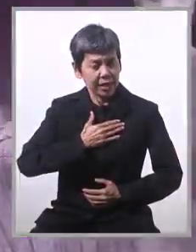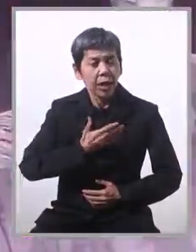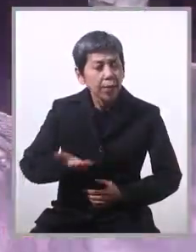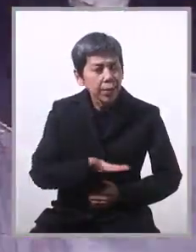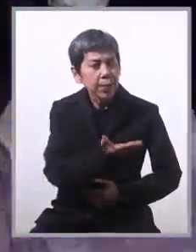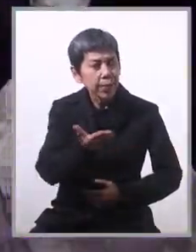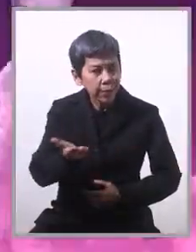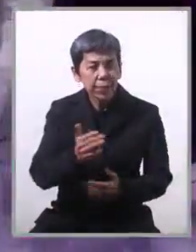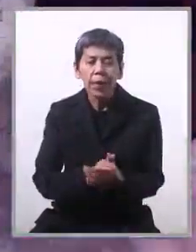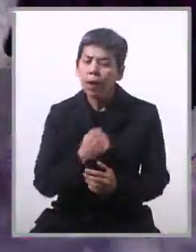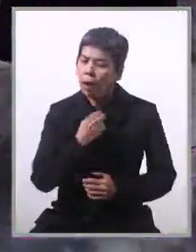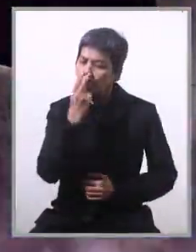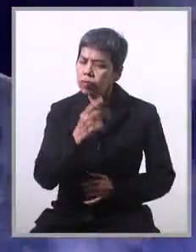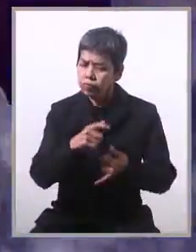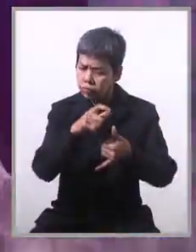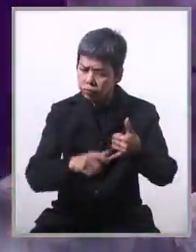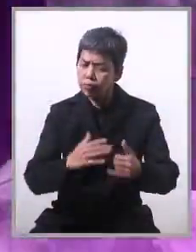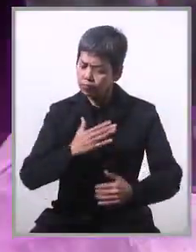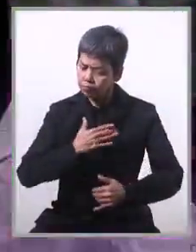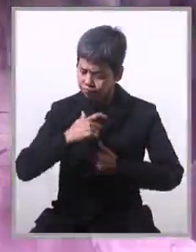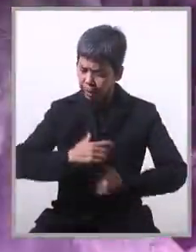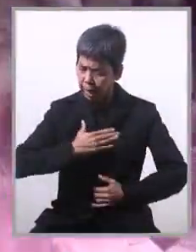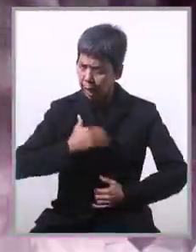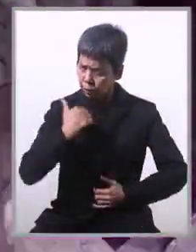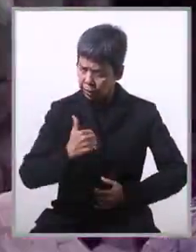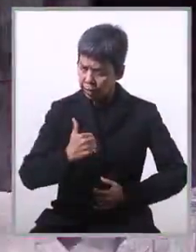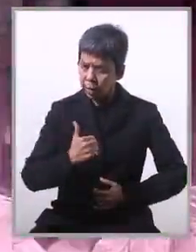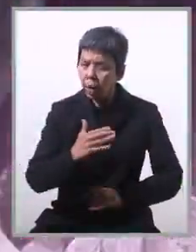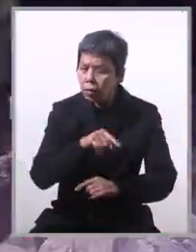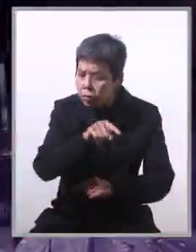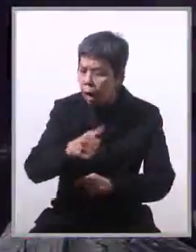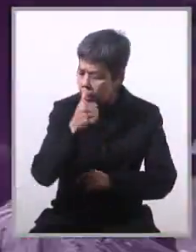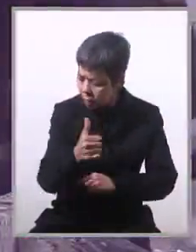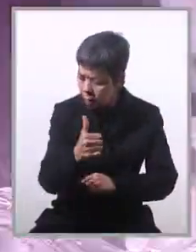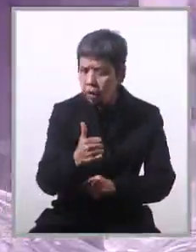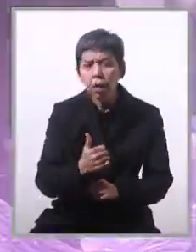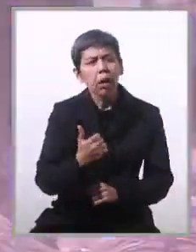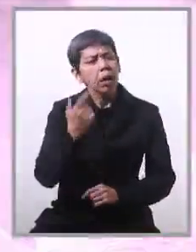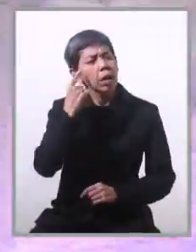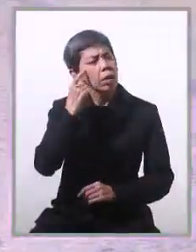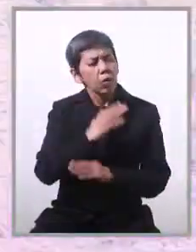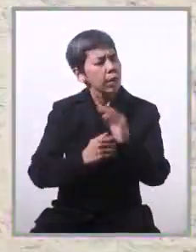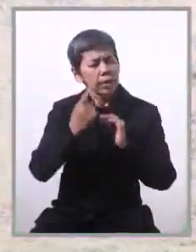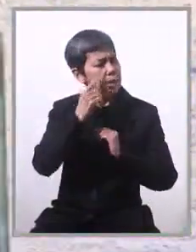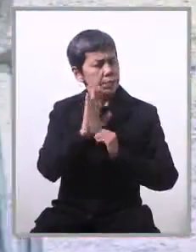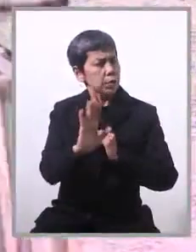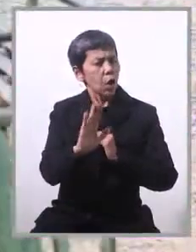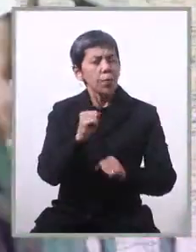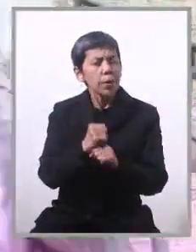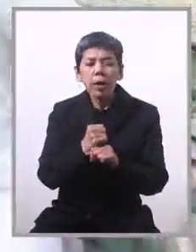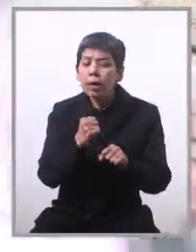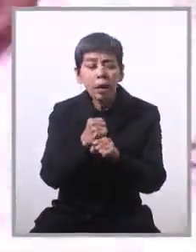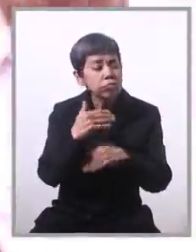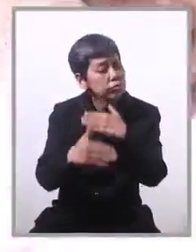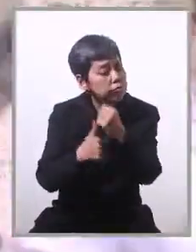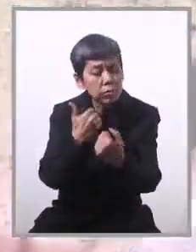คุณผู้ชมจะมองเห็นคุณค่าของตนเองมองเห็นคุณค่าของผู้อื่นและมองข้ามความพิการไม่ให้เป็นอุปส